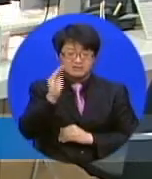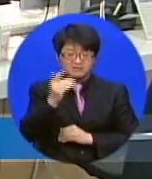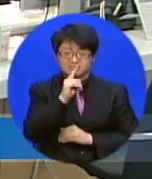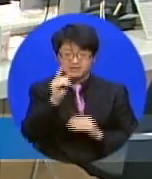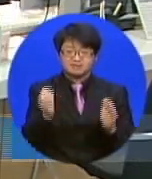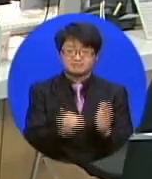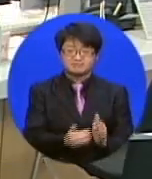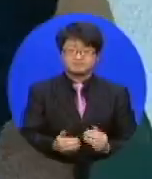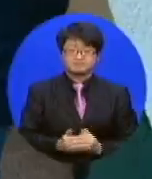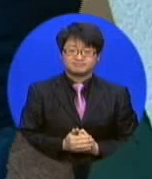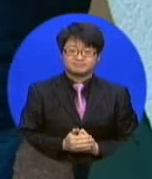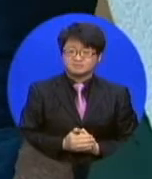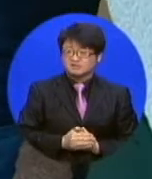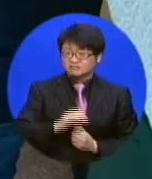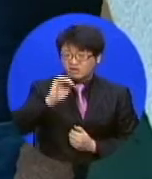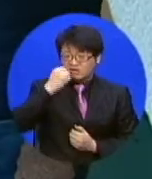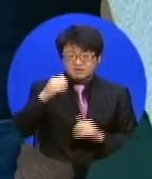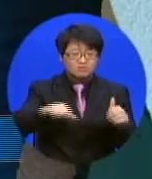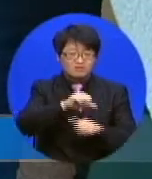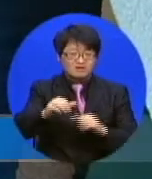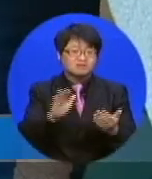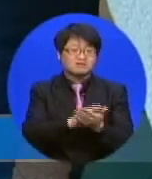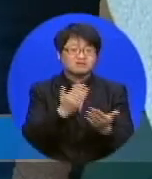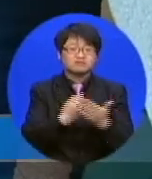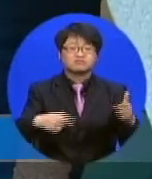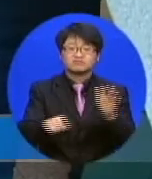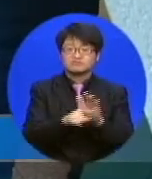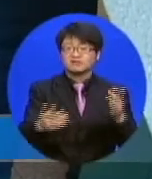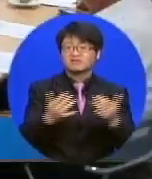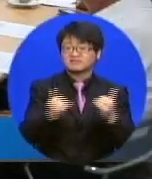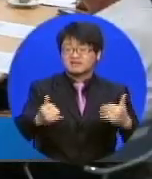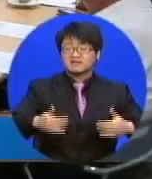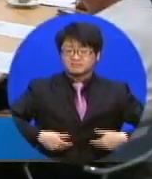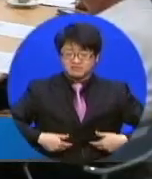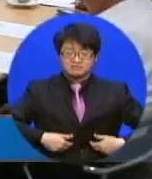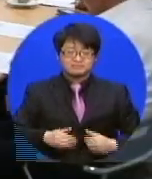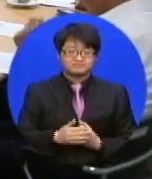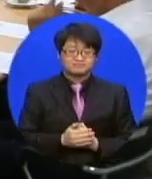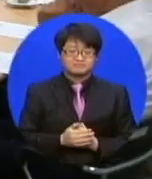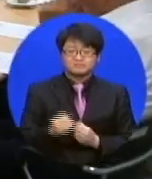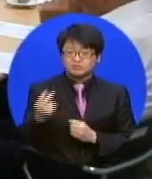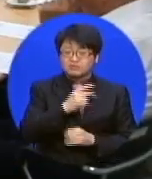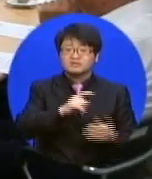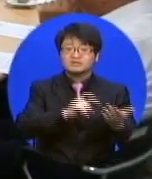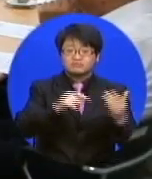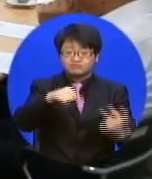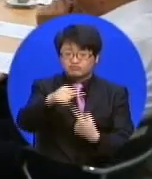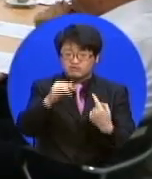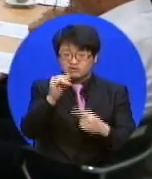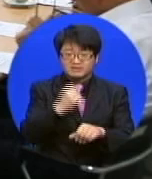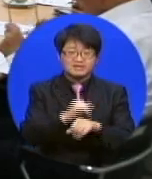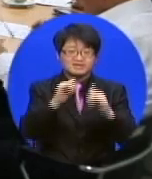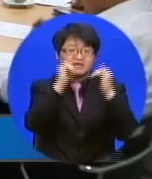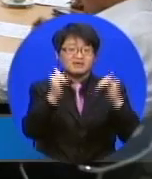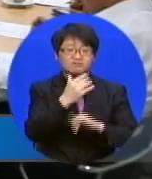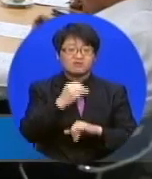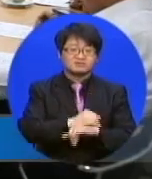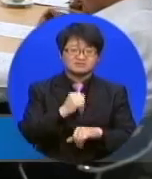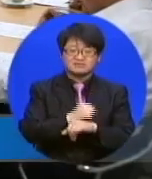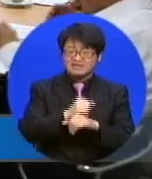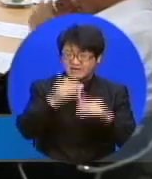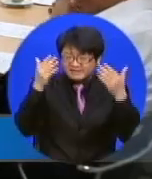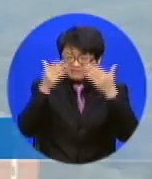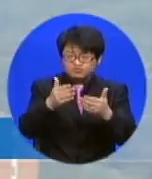합니다. 열악한 현실을 개선하기 위해서는 인력 수급이 절실한 상황. 더불어 비상대책위원회는 사회복지사의 깔때기